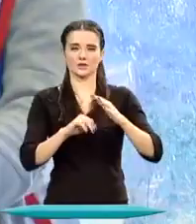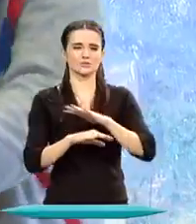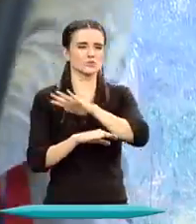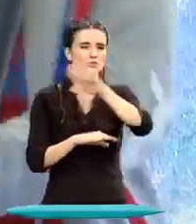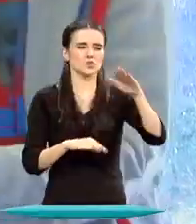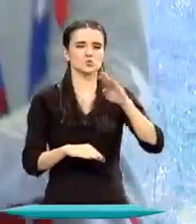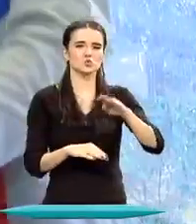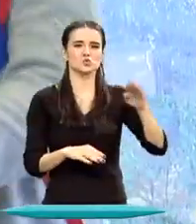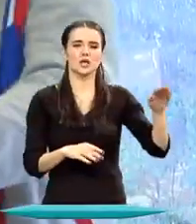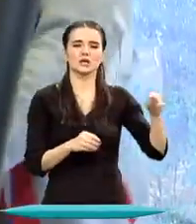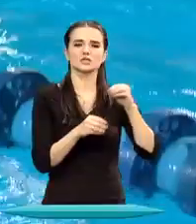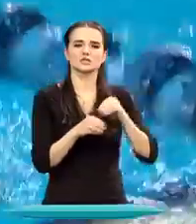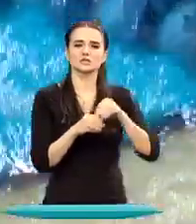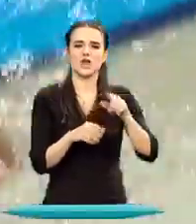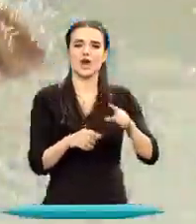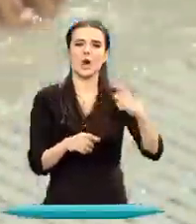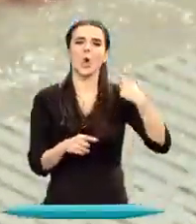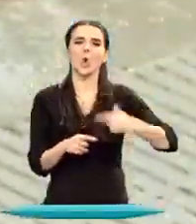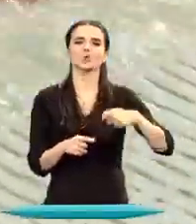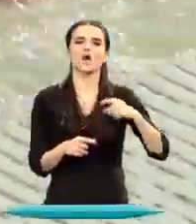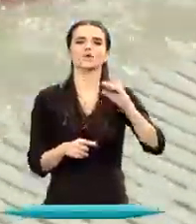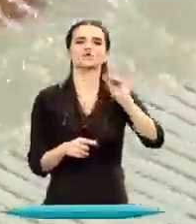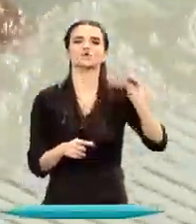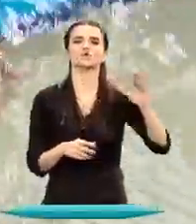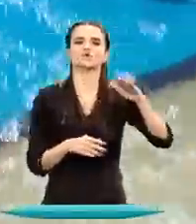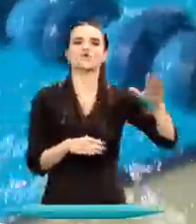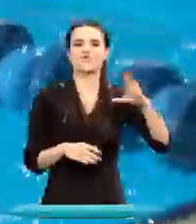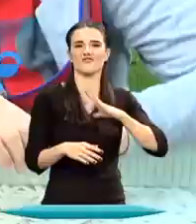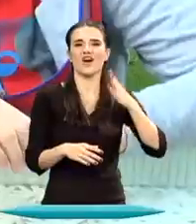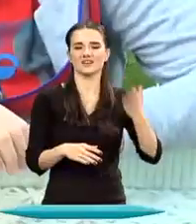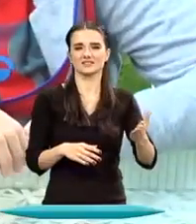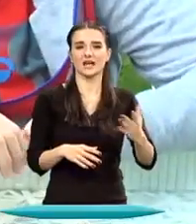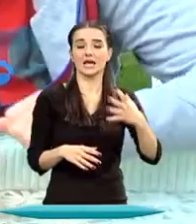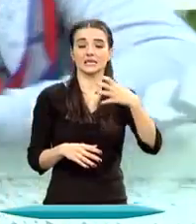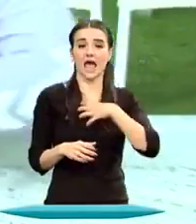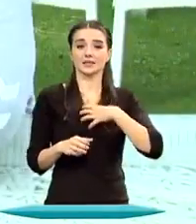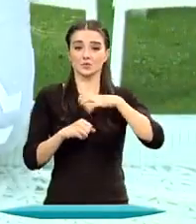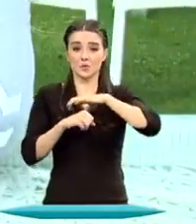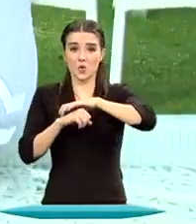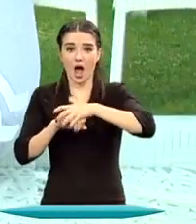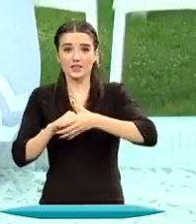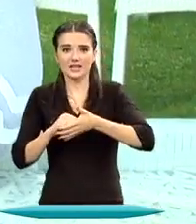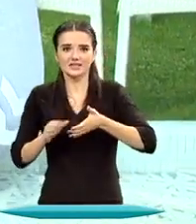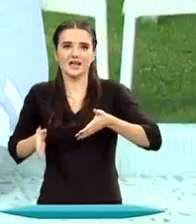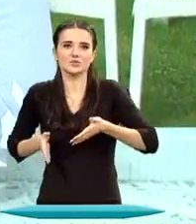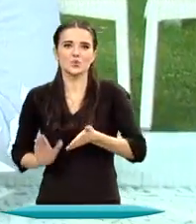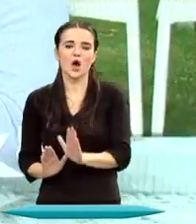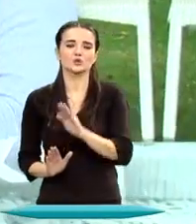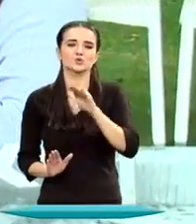Dünyanın bütün çocukları arasında özel çocuklar vardır. Kendi dünyalarından doğan